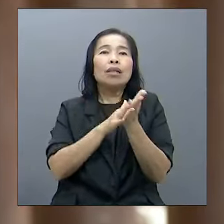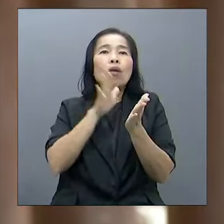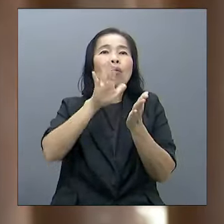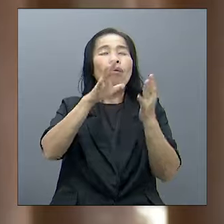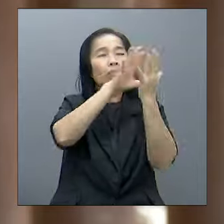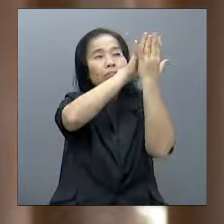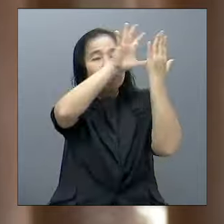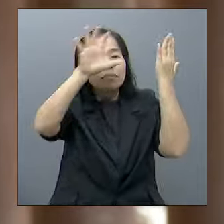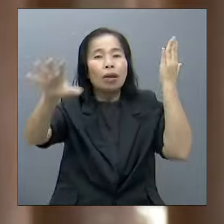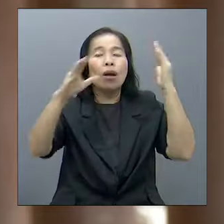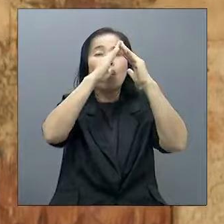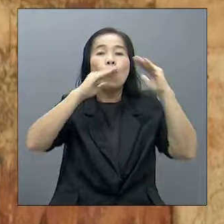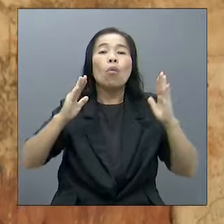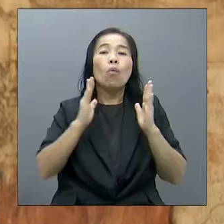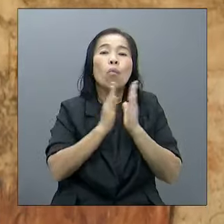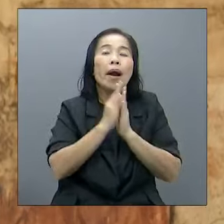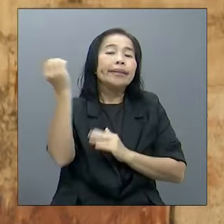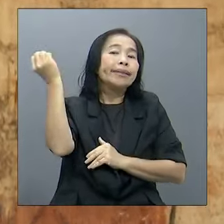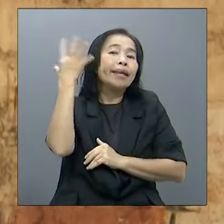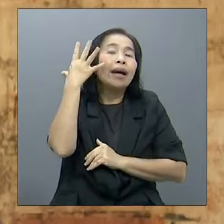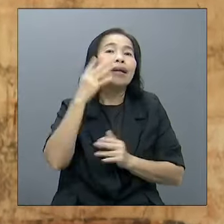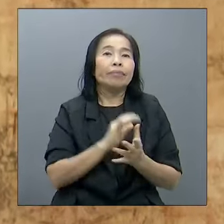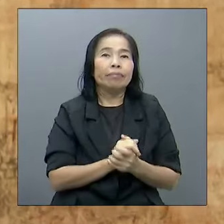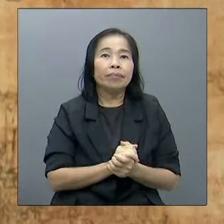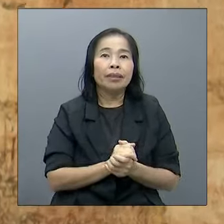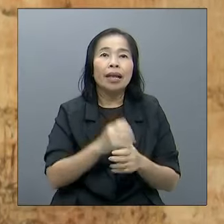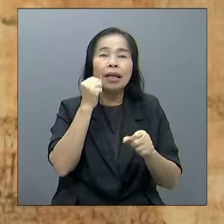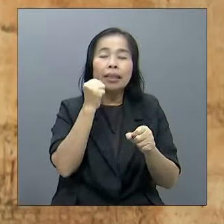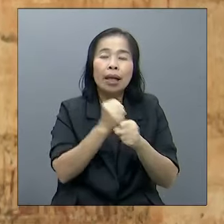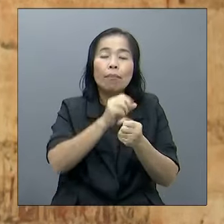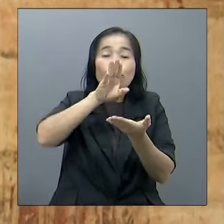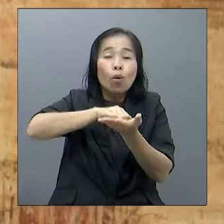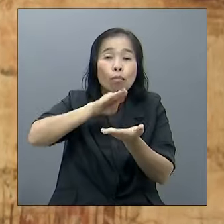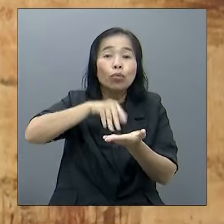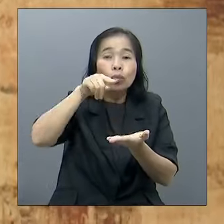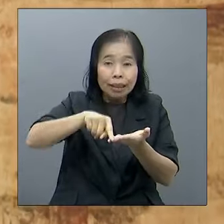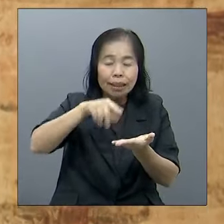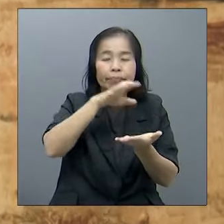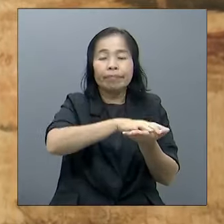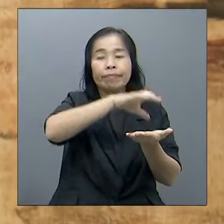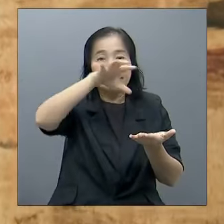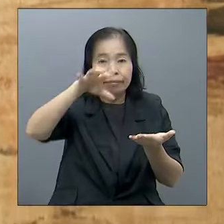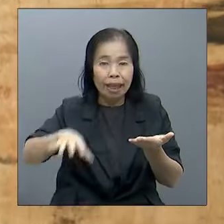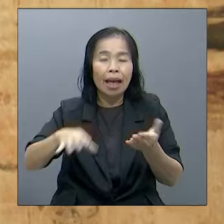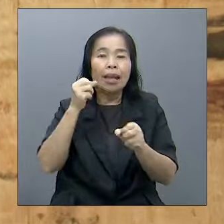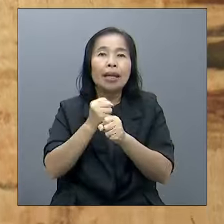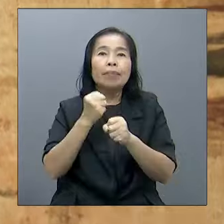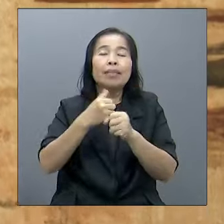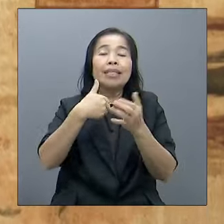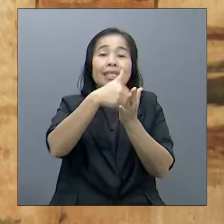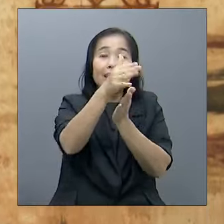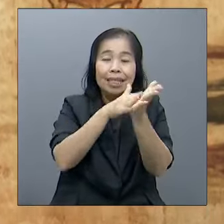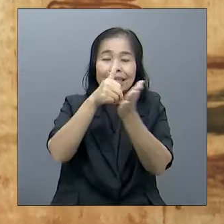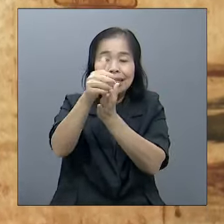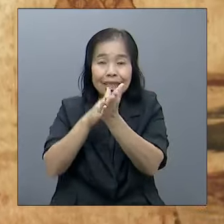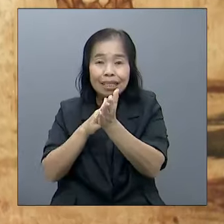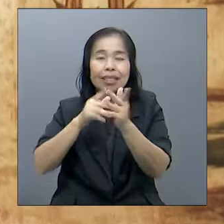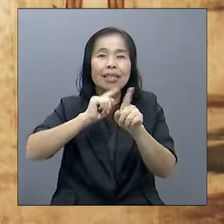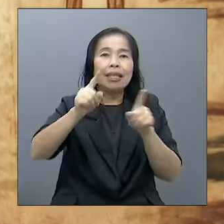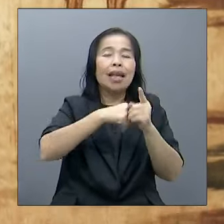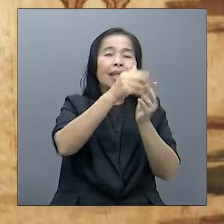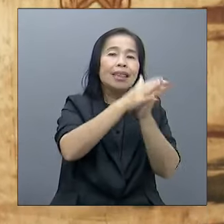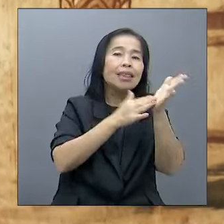นังในโบสถ์วัดใหญ่ค่ะซึ่งตรงเนี้ยเราใช้ชุดข้อมูลตรงเนี้ยมาต่อยอดต่อแล้วก็ใช้ชุดสีจากชุดสีเดิมที่เป็นสี